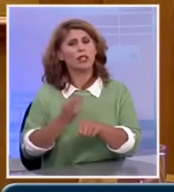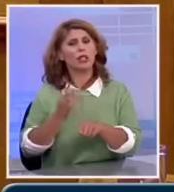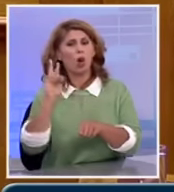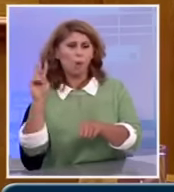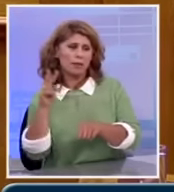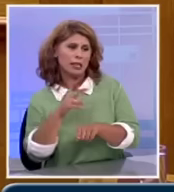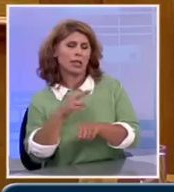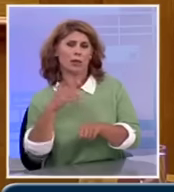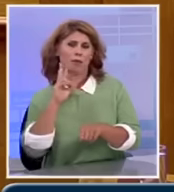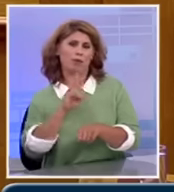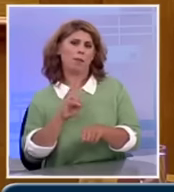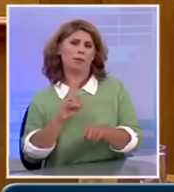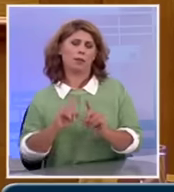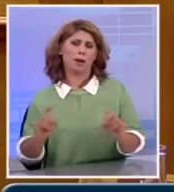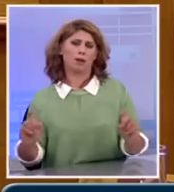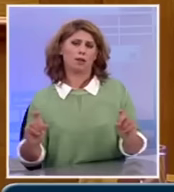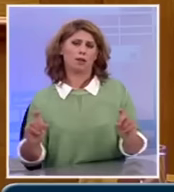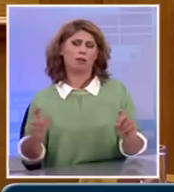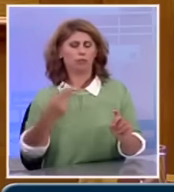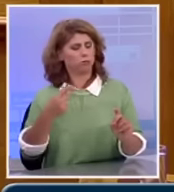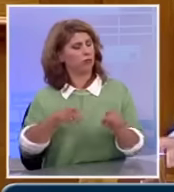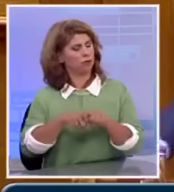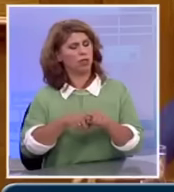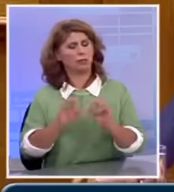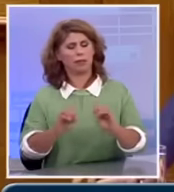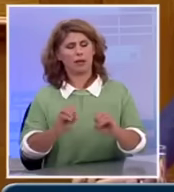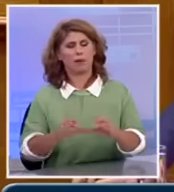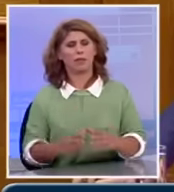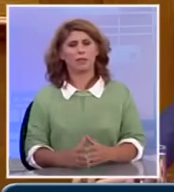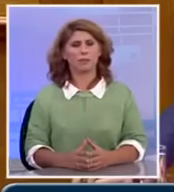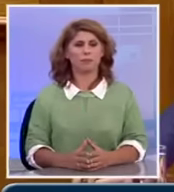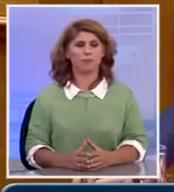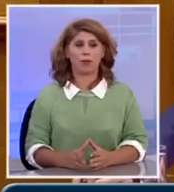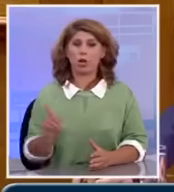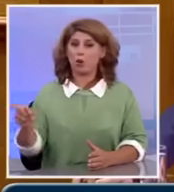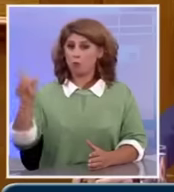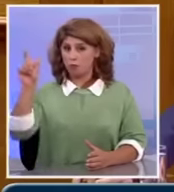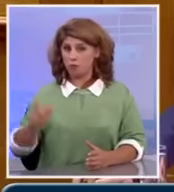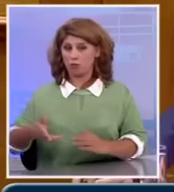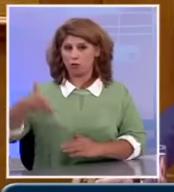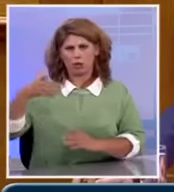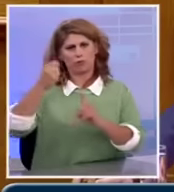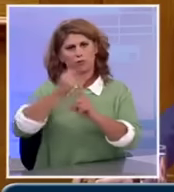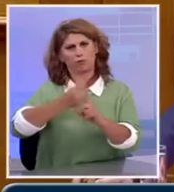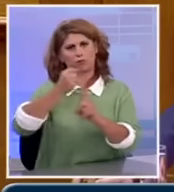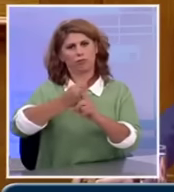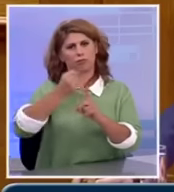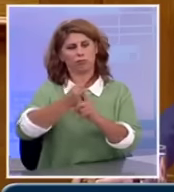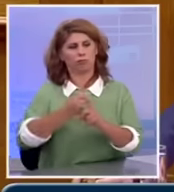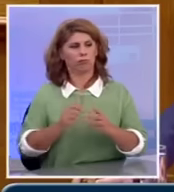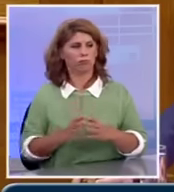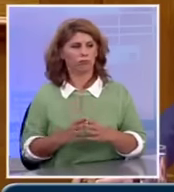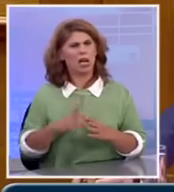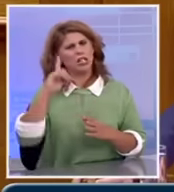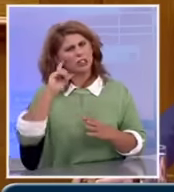οπτική γωνία τα θέματα που αφορούν την εκπαίδευση όπου υπερασπίστηκε την